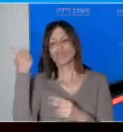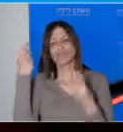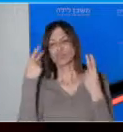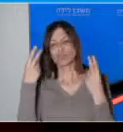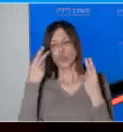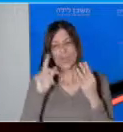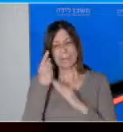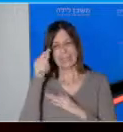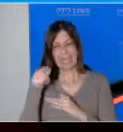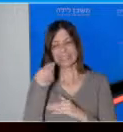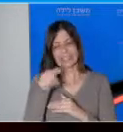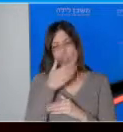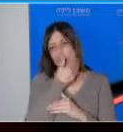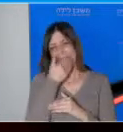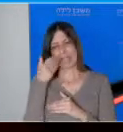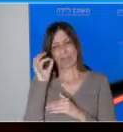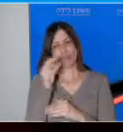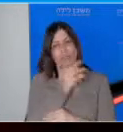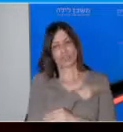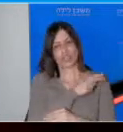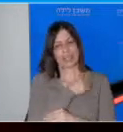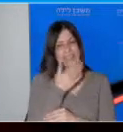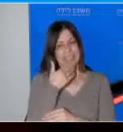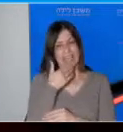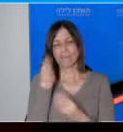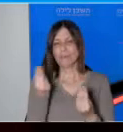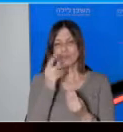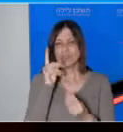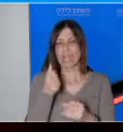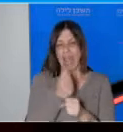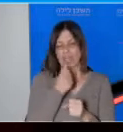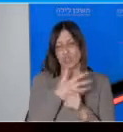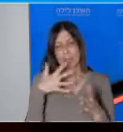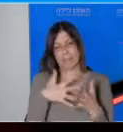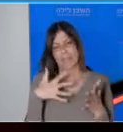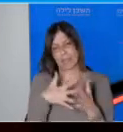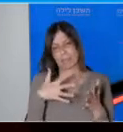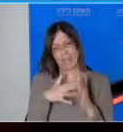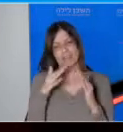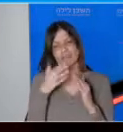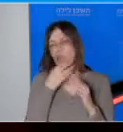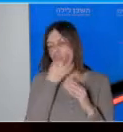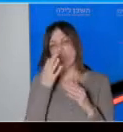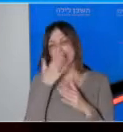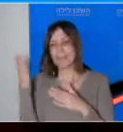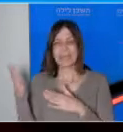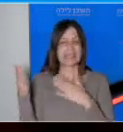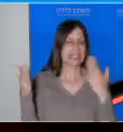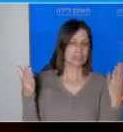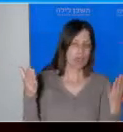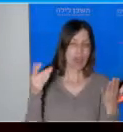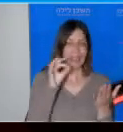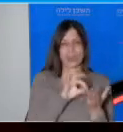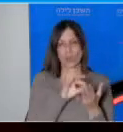הזה הוא יום הכיפורים של משטרת ישראל, ומישהו צריך לעשות בדק בית. זה ממש לא שאלה של ימין ושמאל. הנקודה